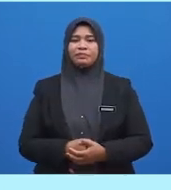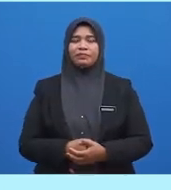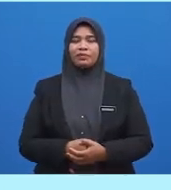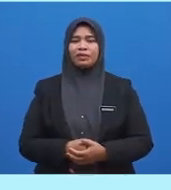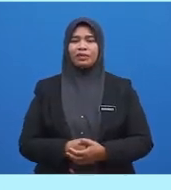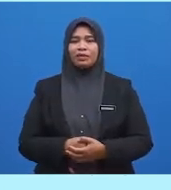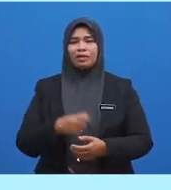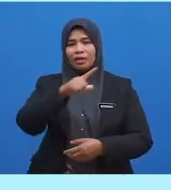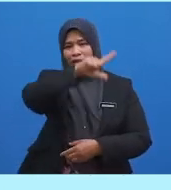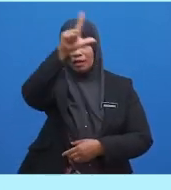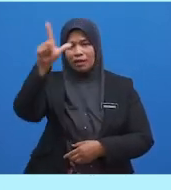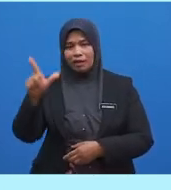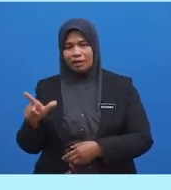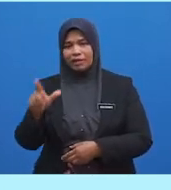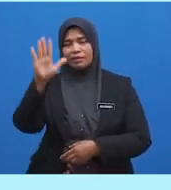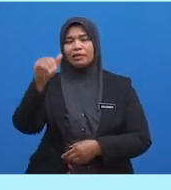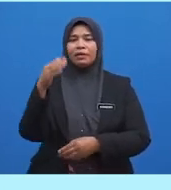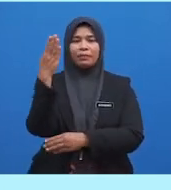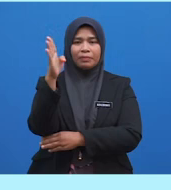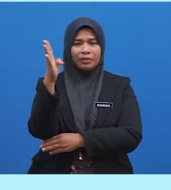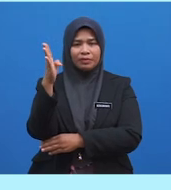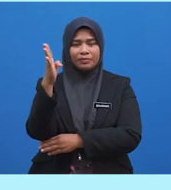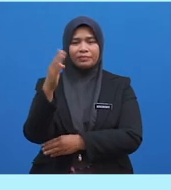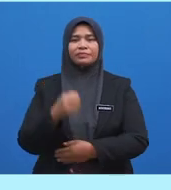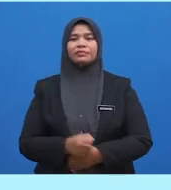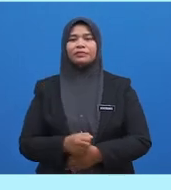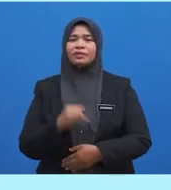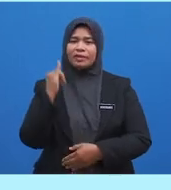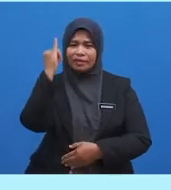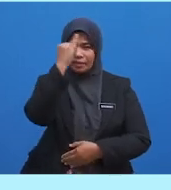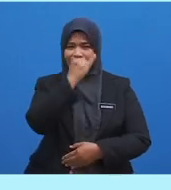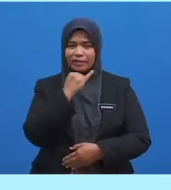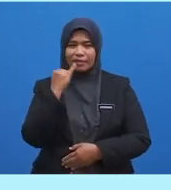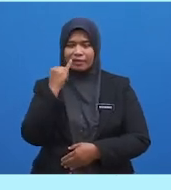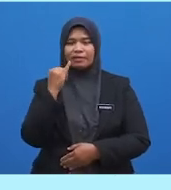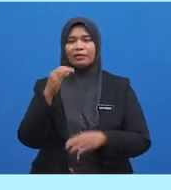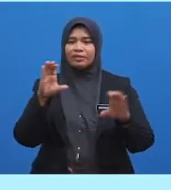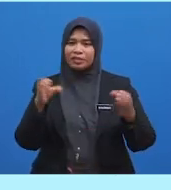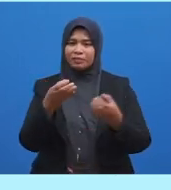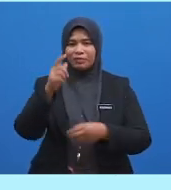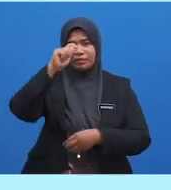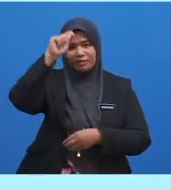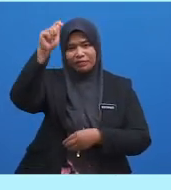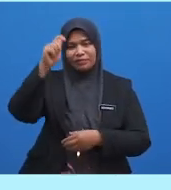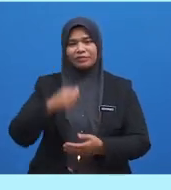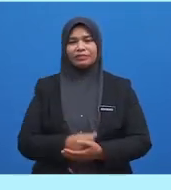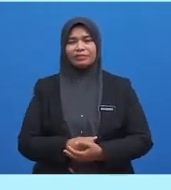langit yang membiru huh indahnya ciptaan Tuhan